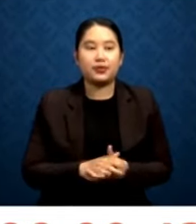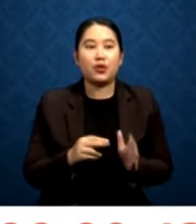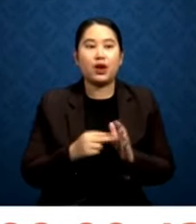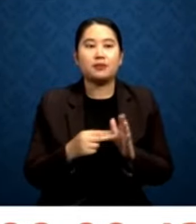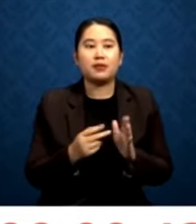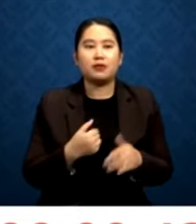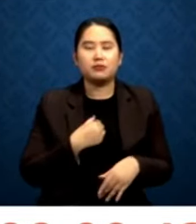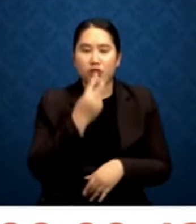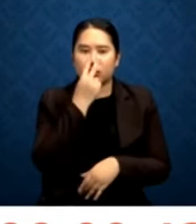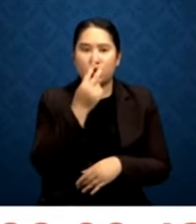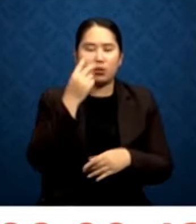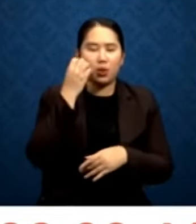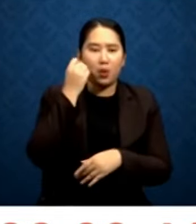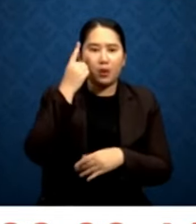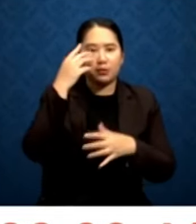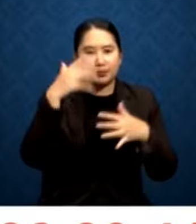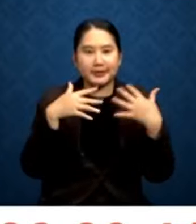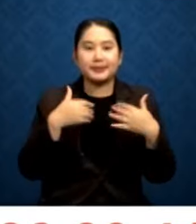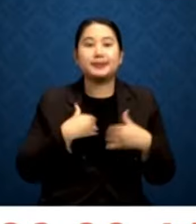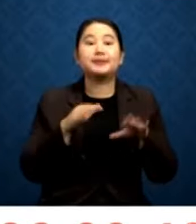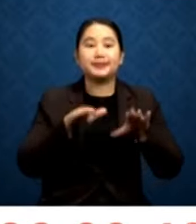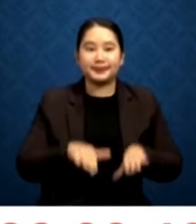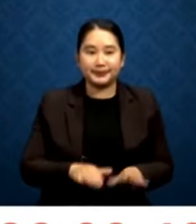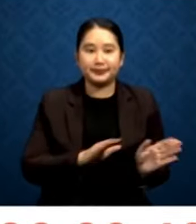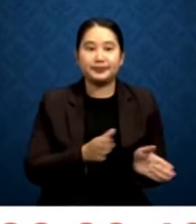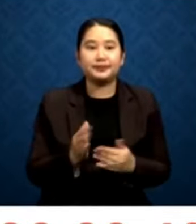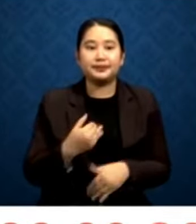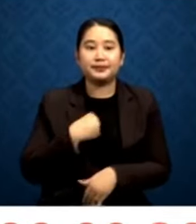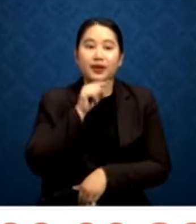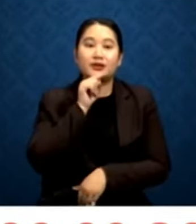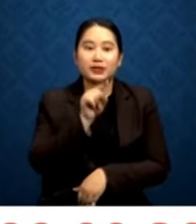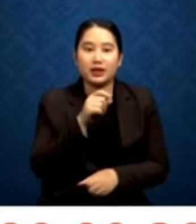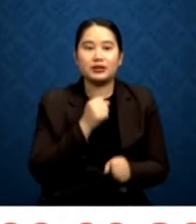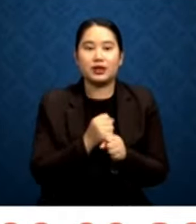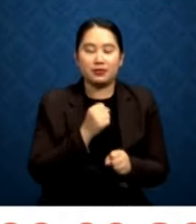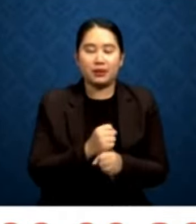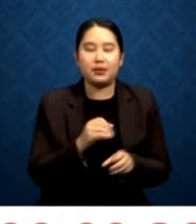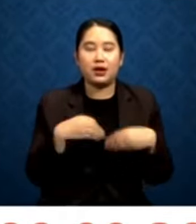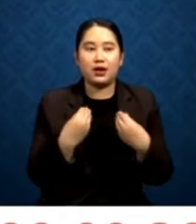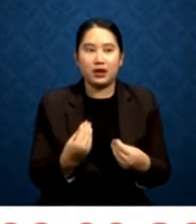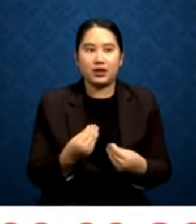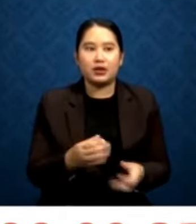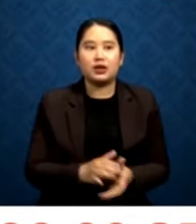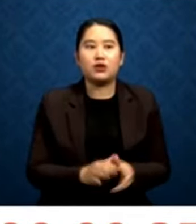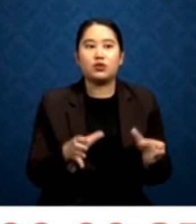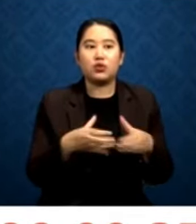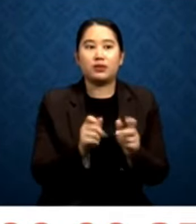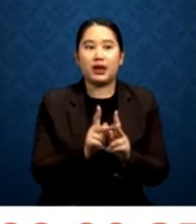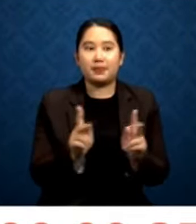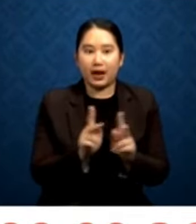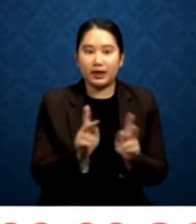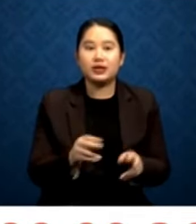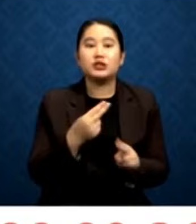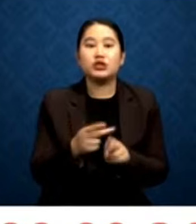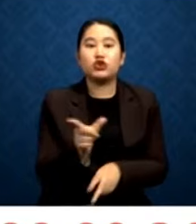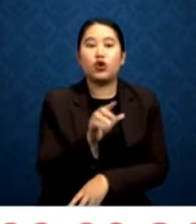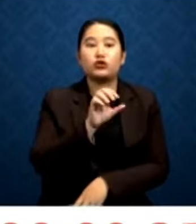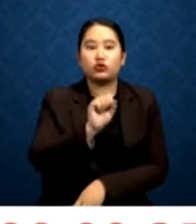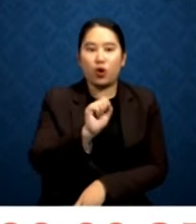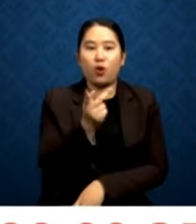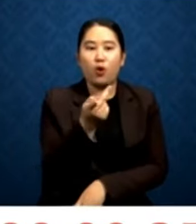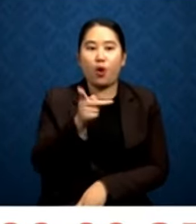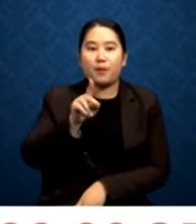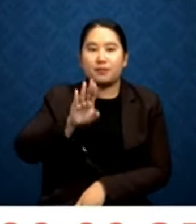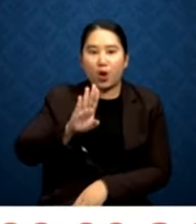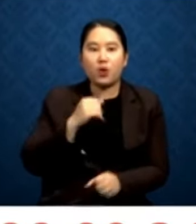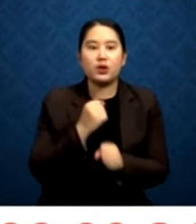ประชาชนรวมถึง ได้สั่งการให้สัดัานคณะกรมกิครมขผผภิโภคหรสอครบ HEREได